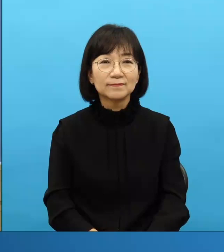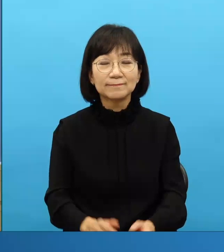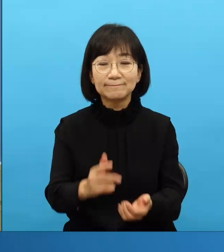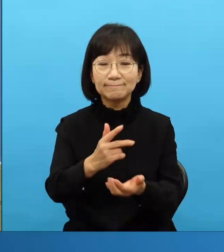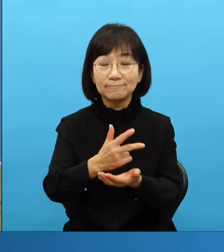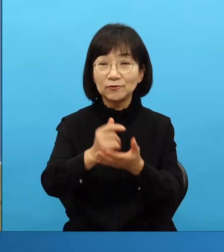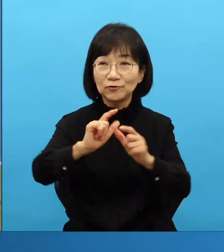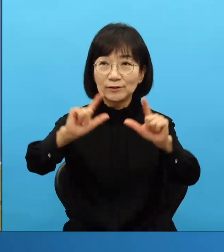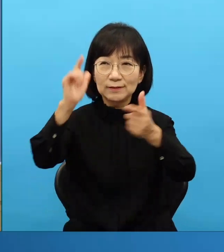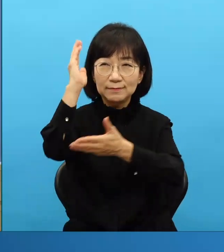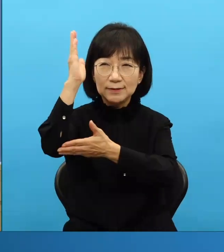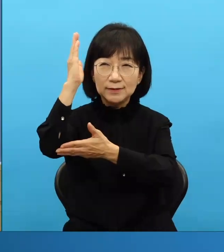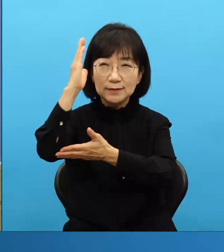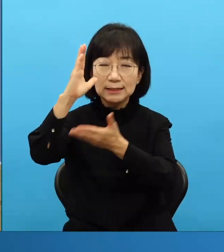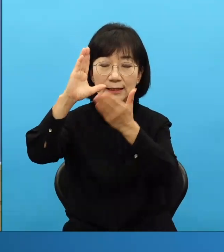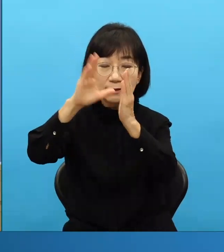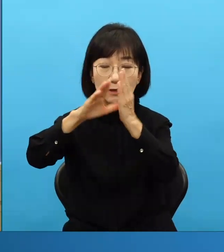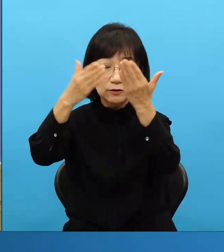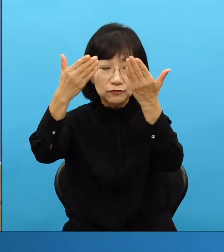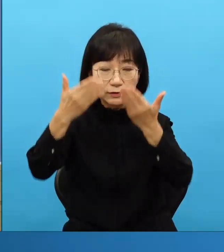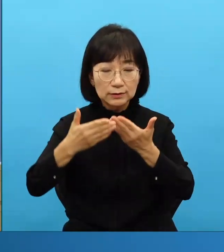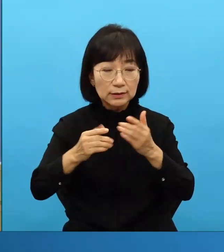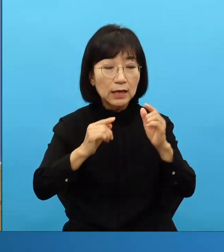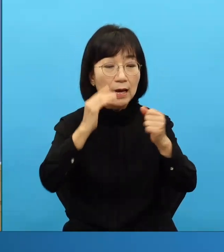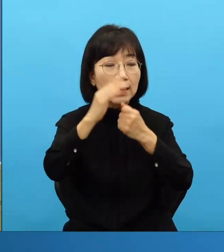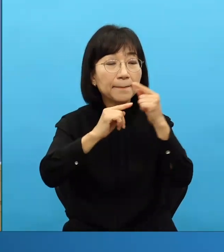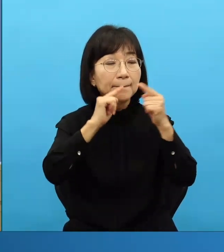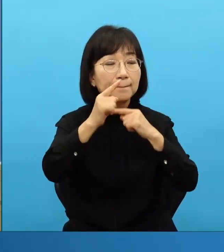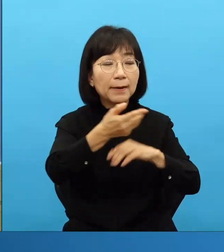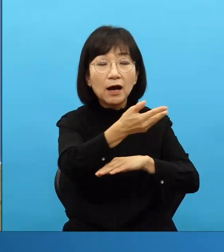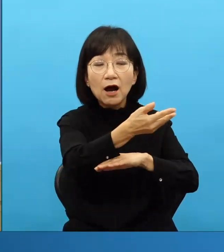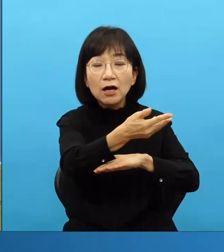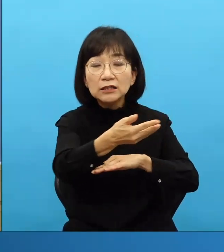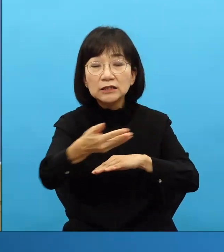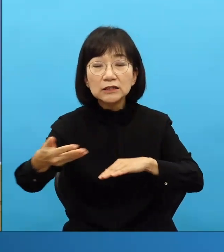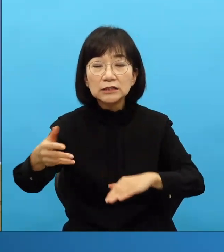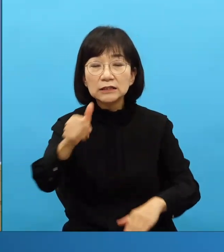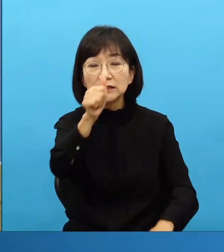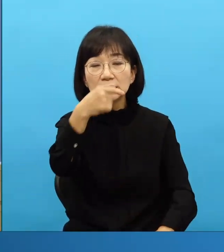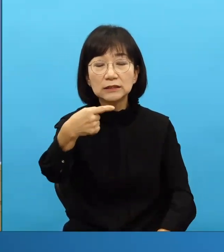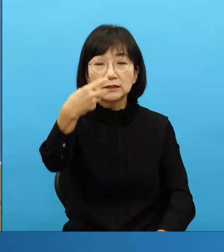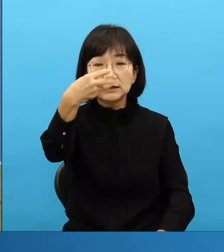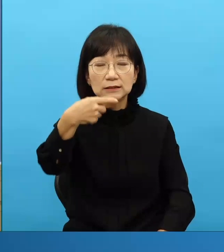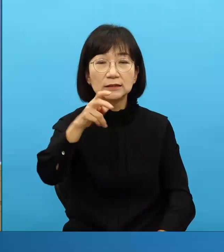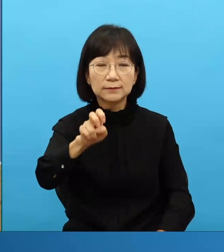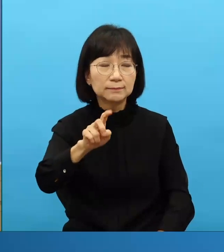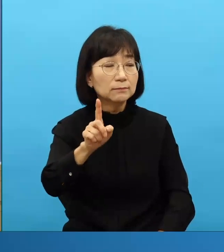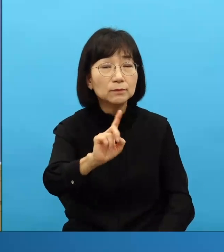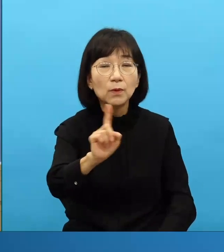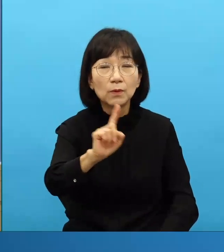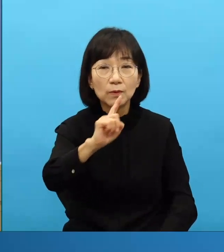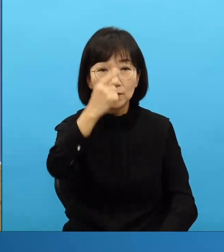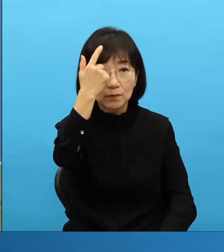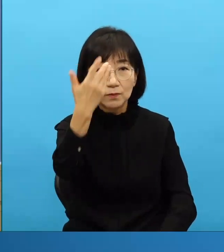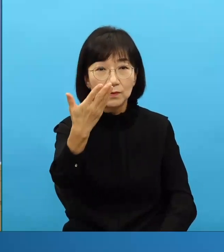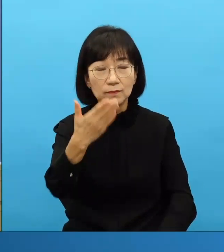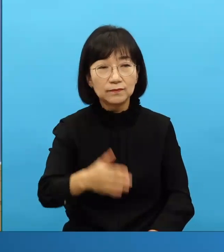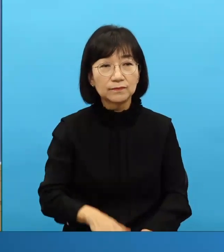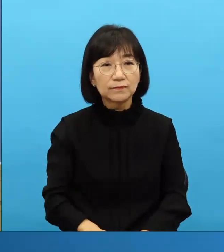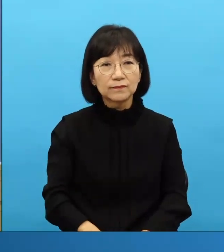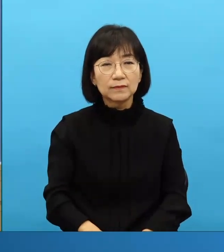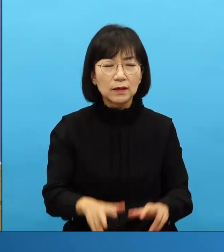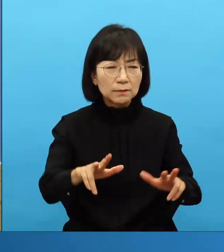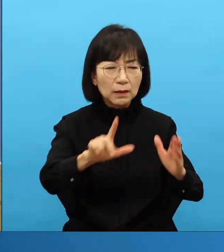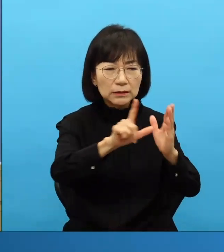말씀의 흐름이 무엇입니까? What is the stream of God's word that He gives to us to the pulpit of world evangelization? 누가 뭐라 그래도 오늘 이 시대와